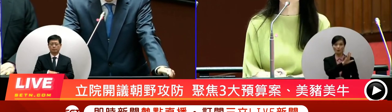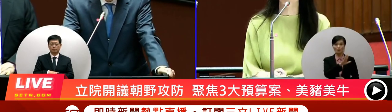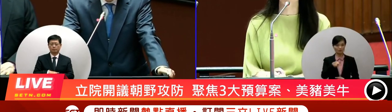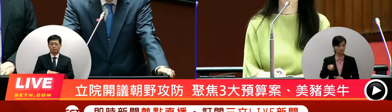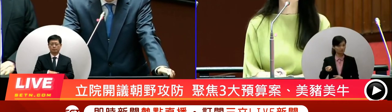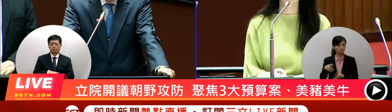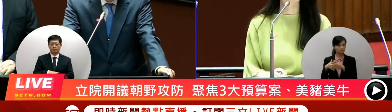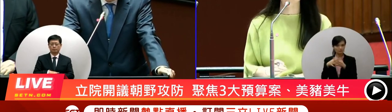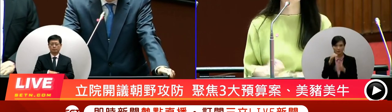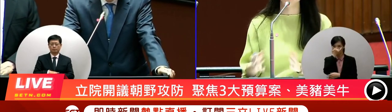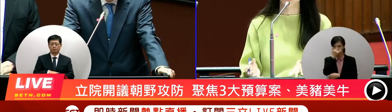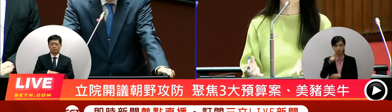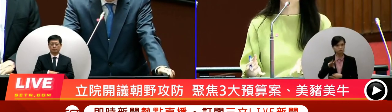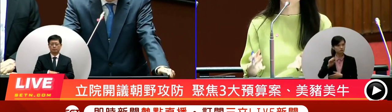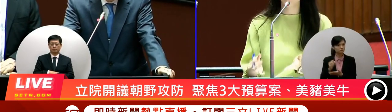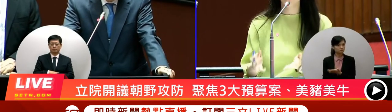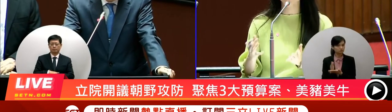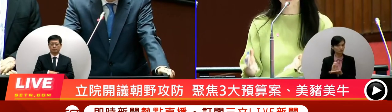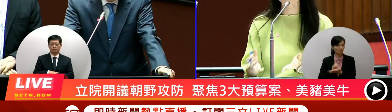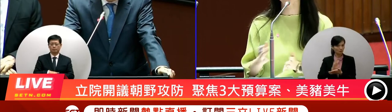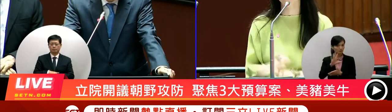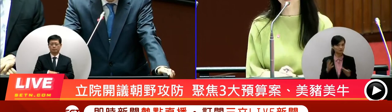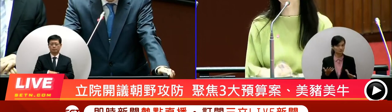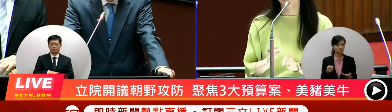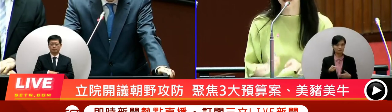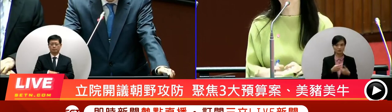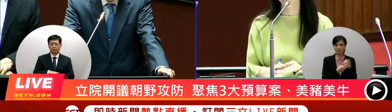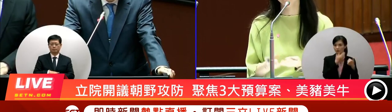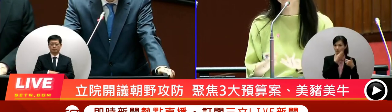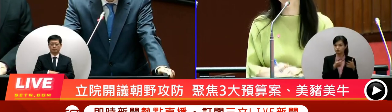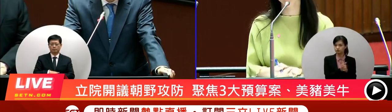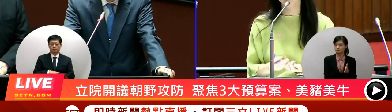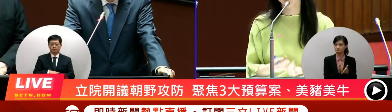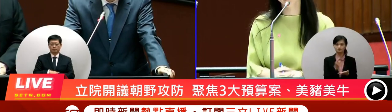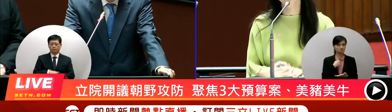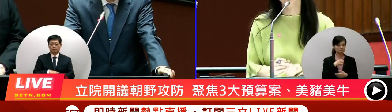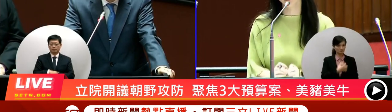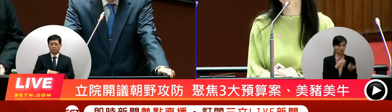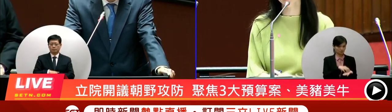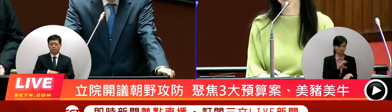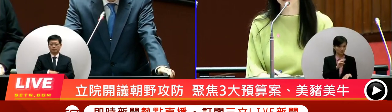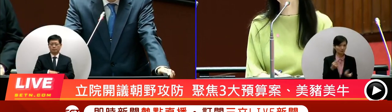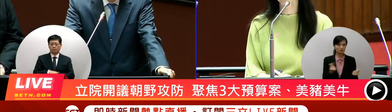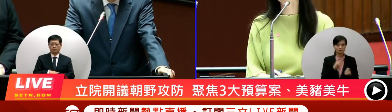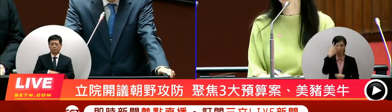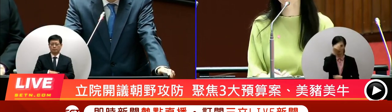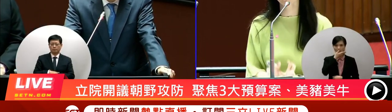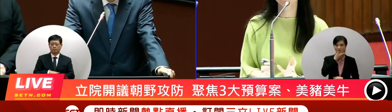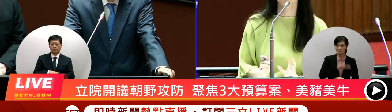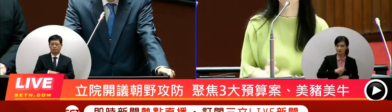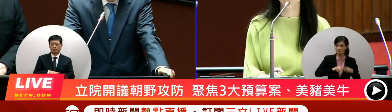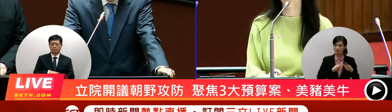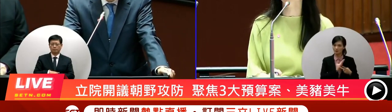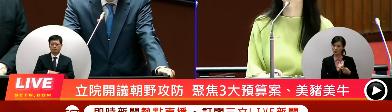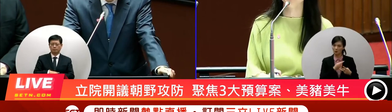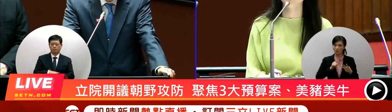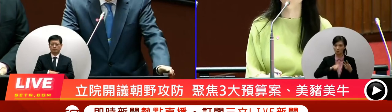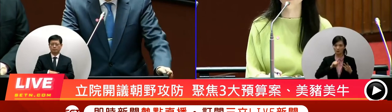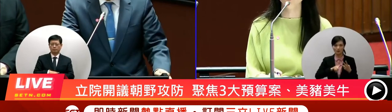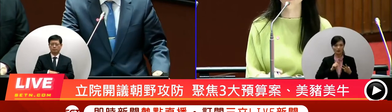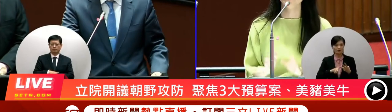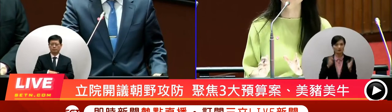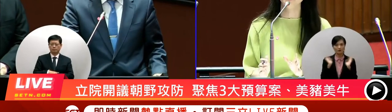卫福部跟我们保证承诺说，因为大家所疑虑的老人、心血管、幼童等等这些比较有可能有高风险